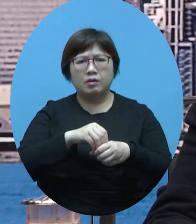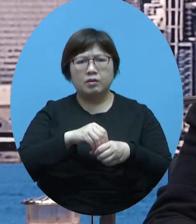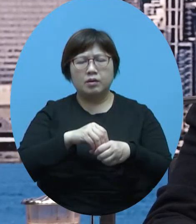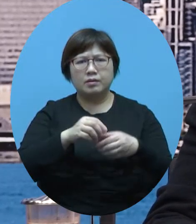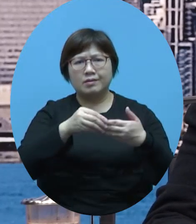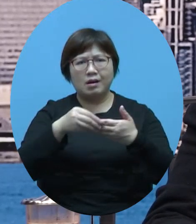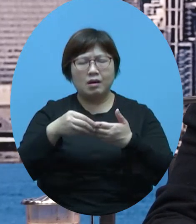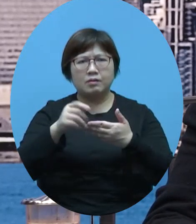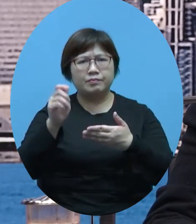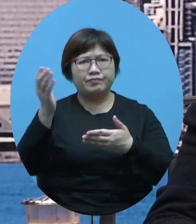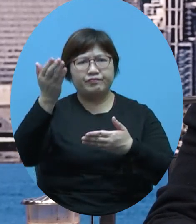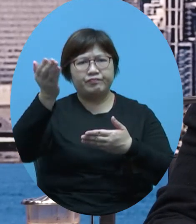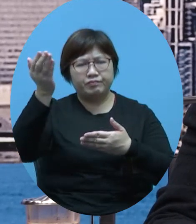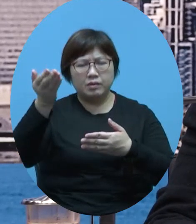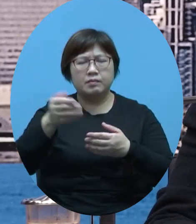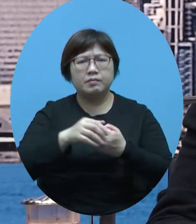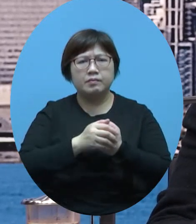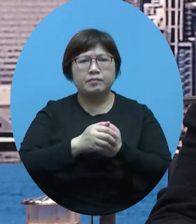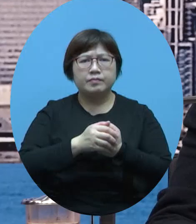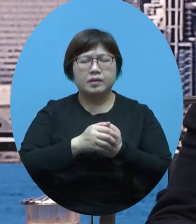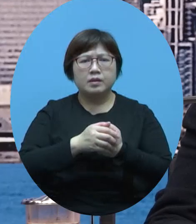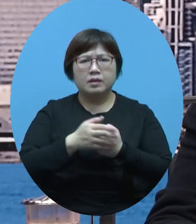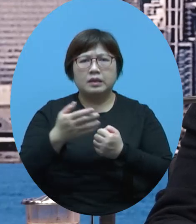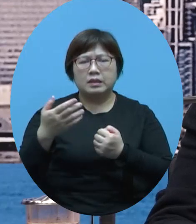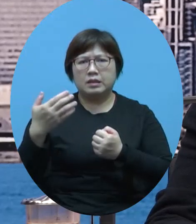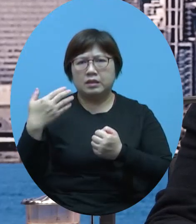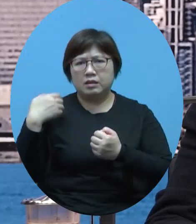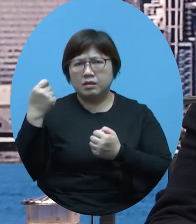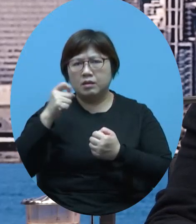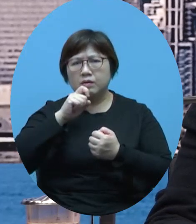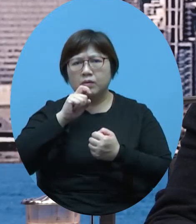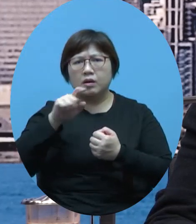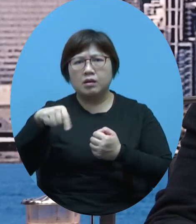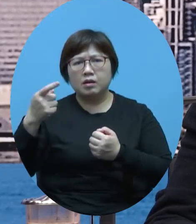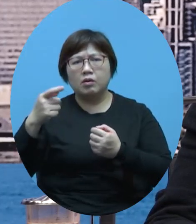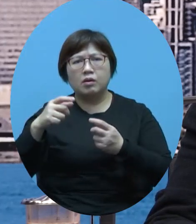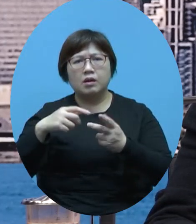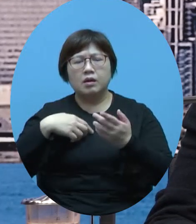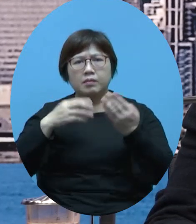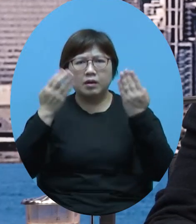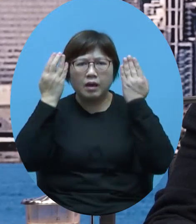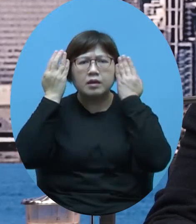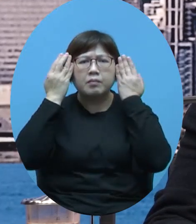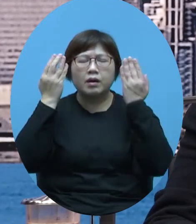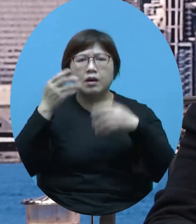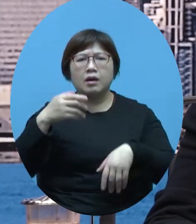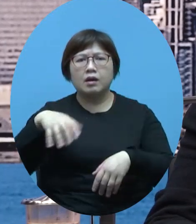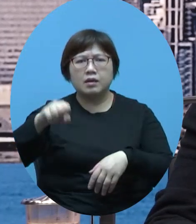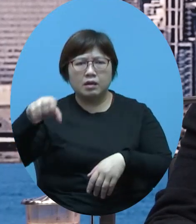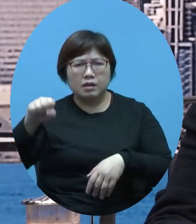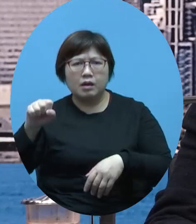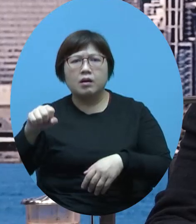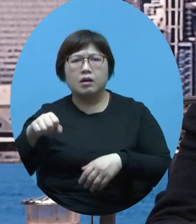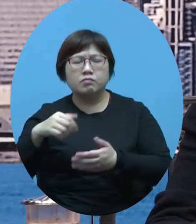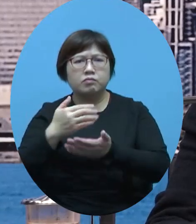導遊咁樣啦。咁其實我哋之前咧都會由第二啲地方啊，埃及啊，或者其他地方啊，加拿大都有啲團咧係